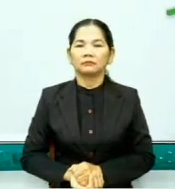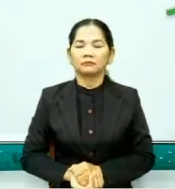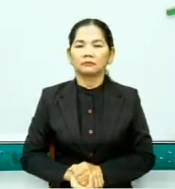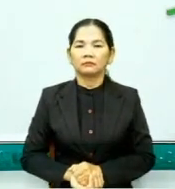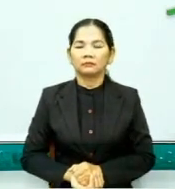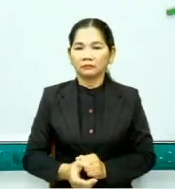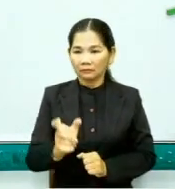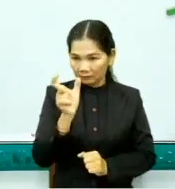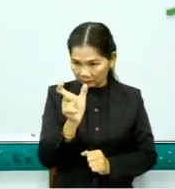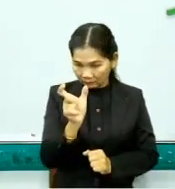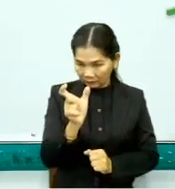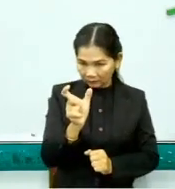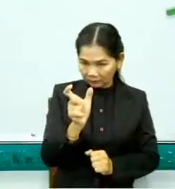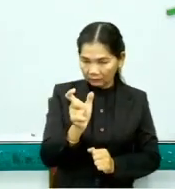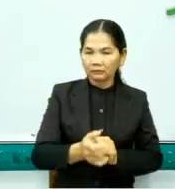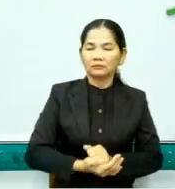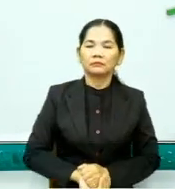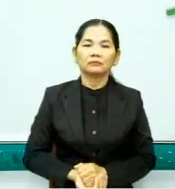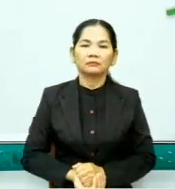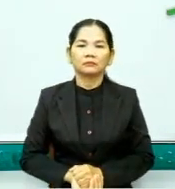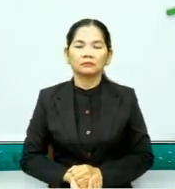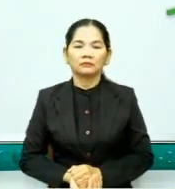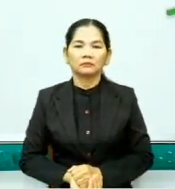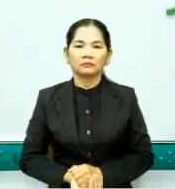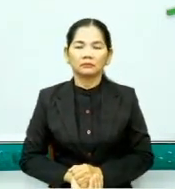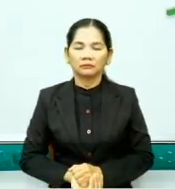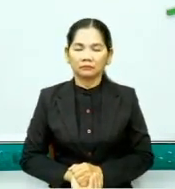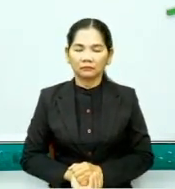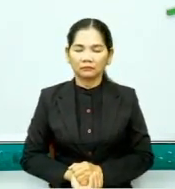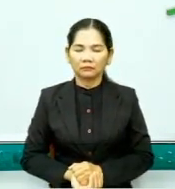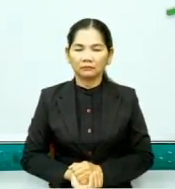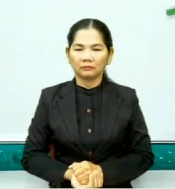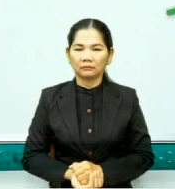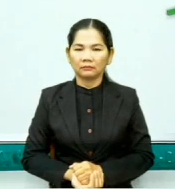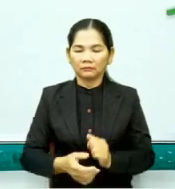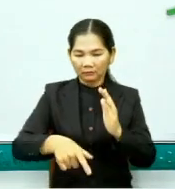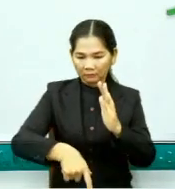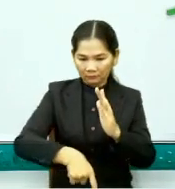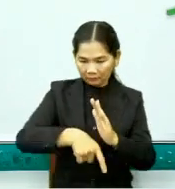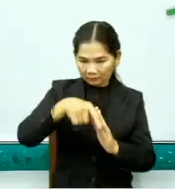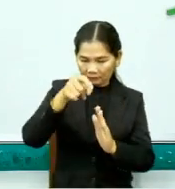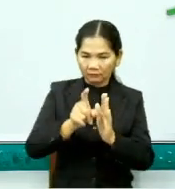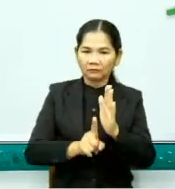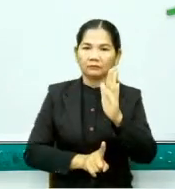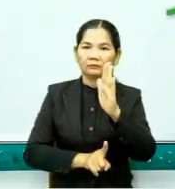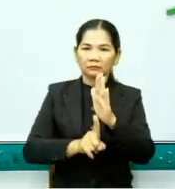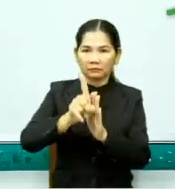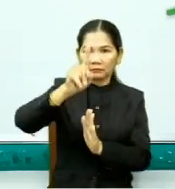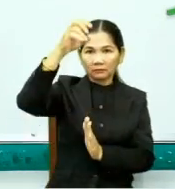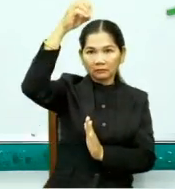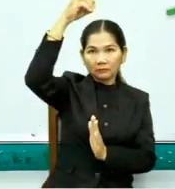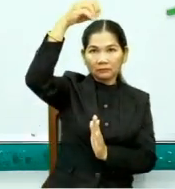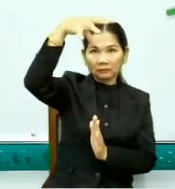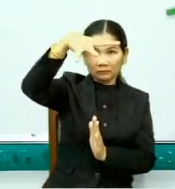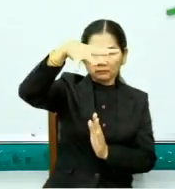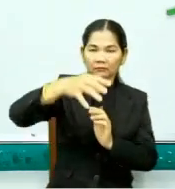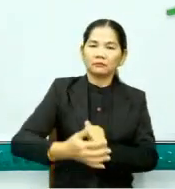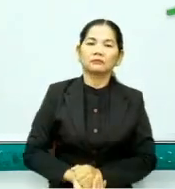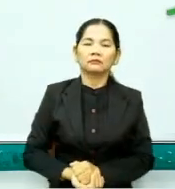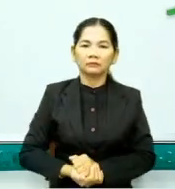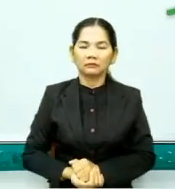จากดอกเคลียบันเตจเตียนนังกาดดกำชรุย